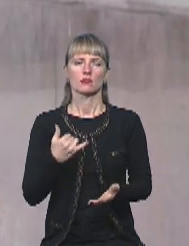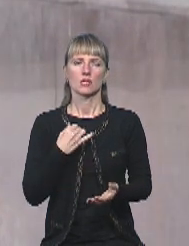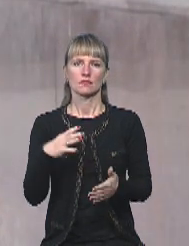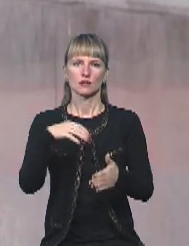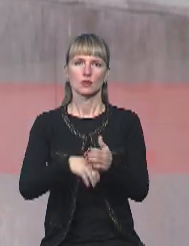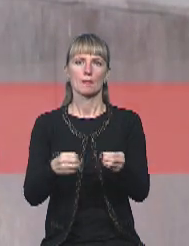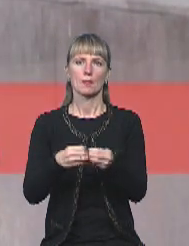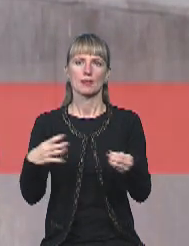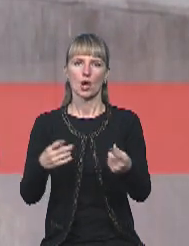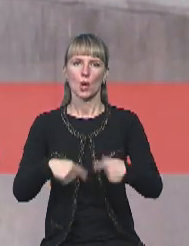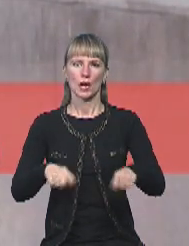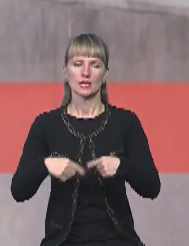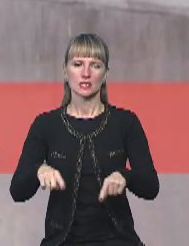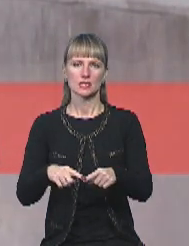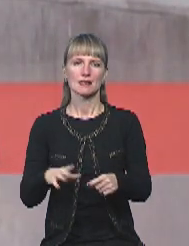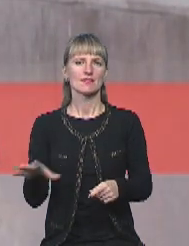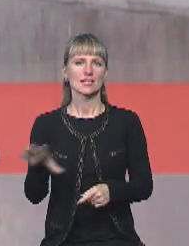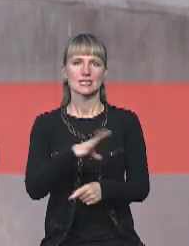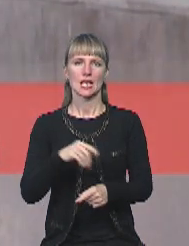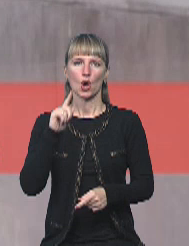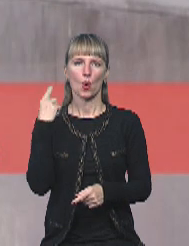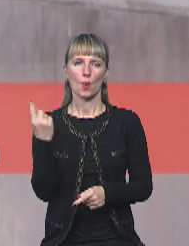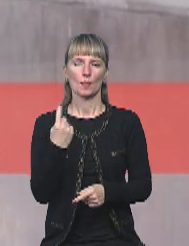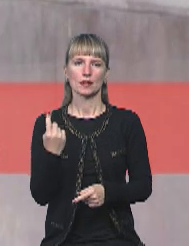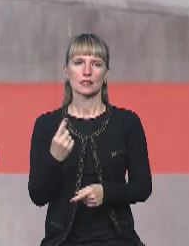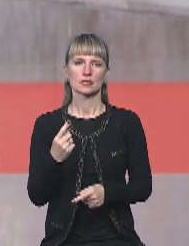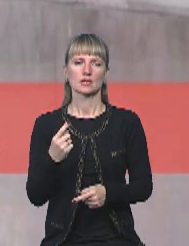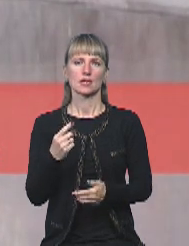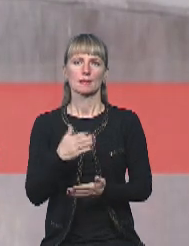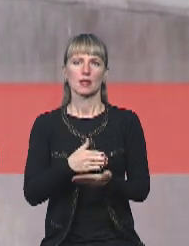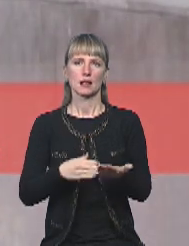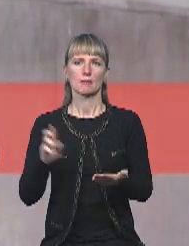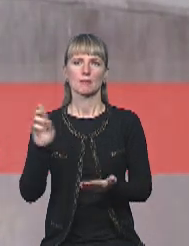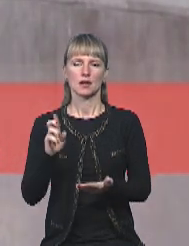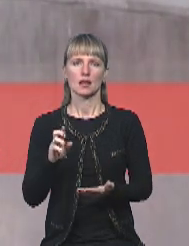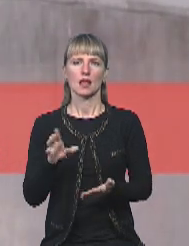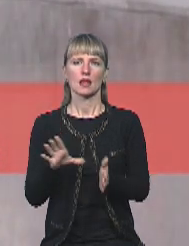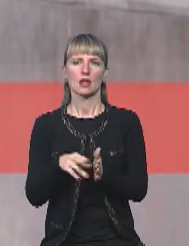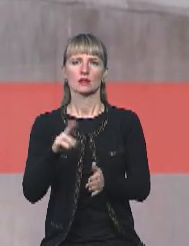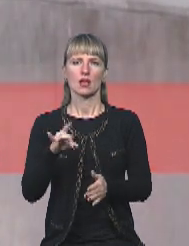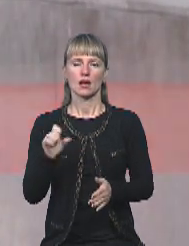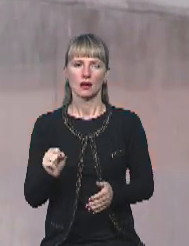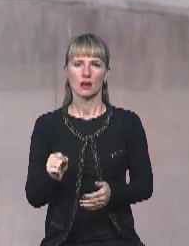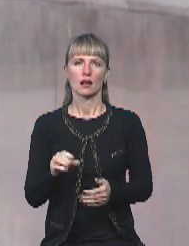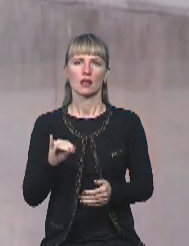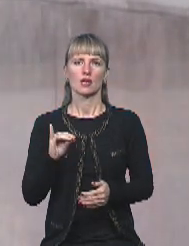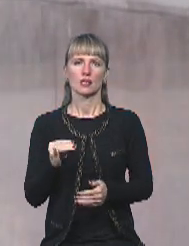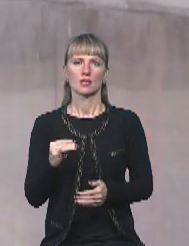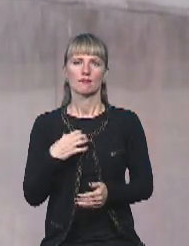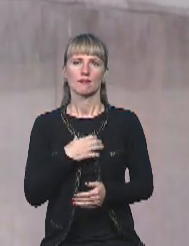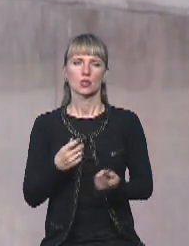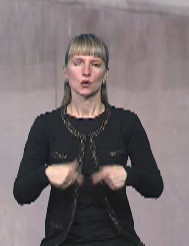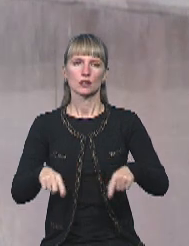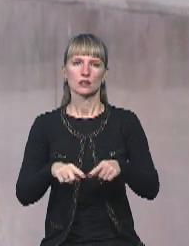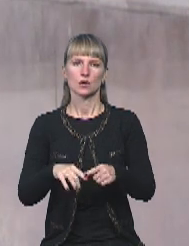організацій, майже зі всієї області. Тут є у нас хлопці з Бердянську, з Мелітополя, з Енергодара. Ну і, звісно, основні